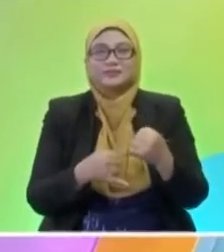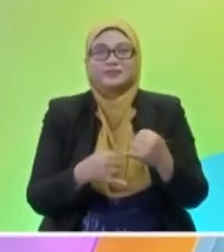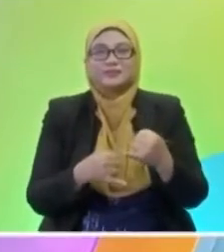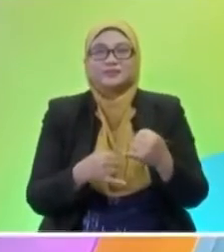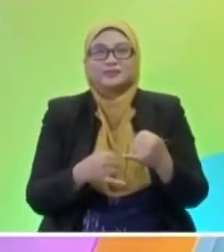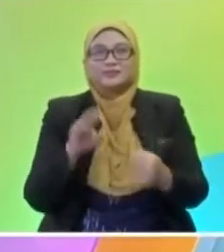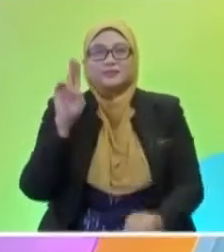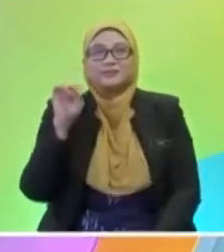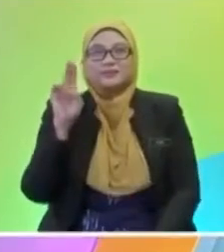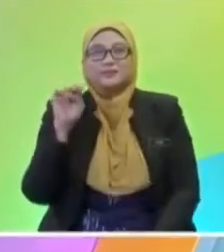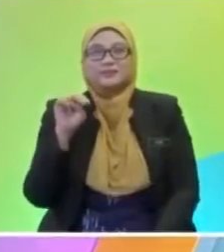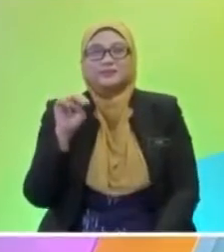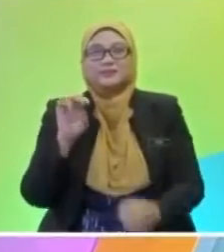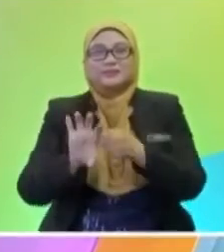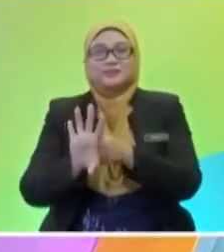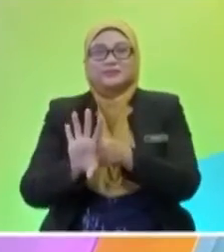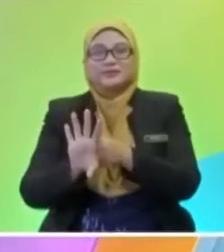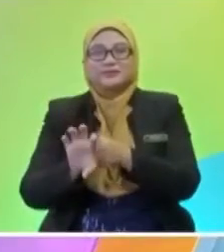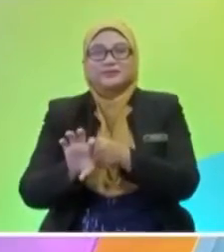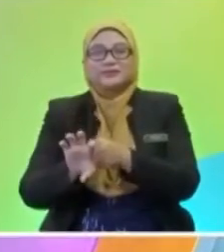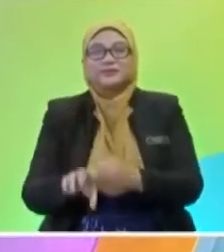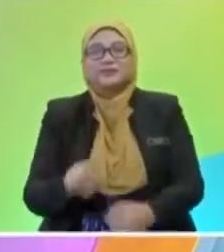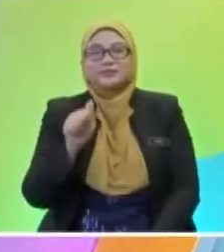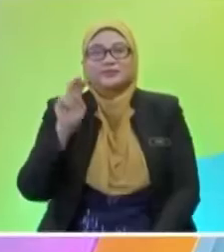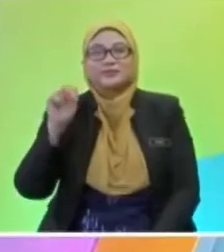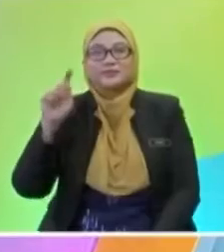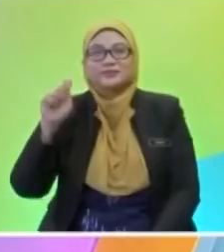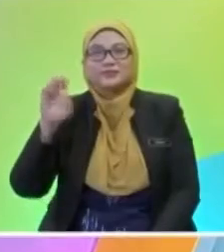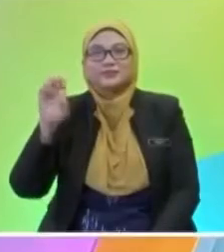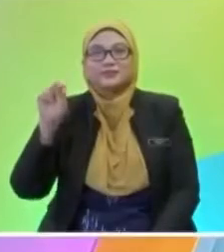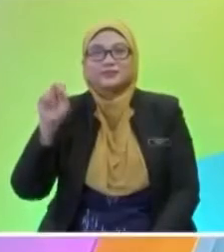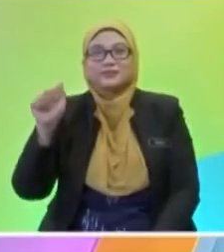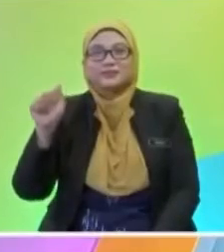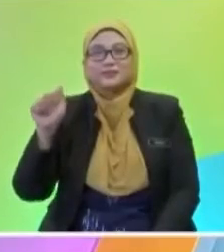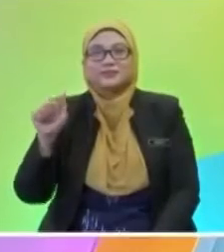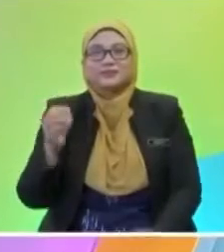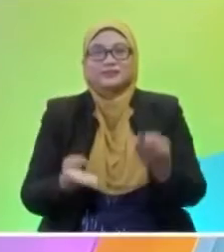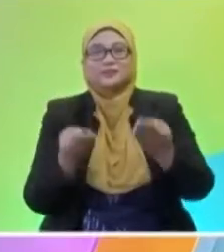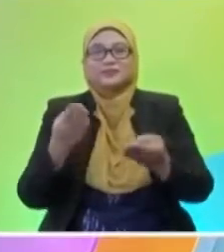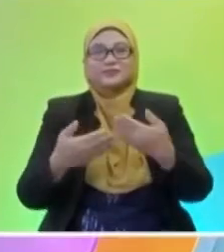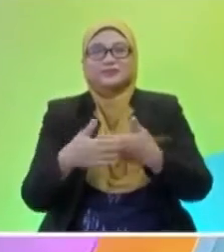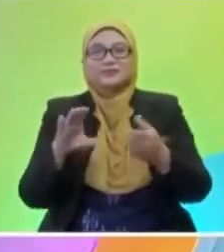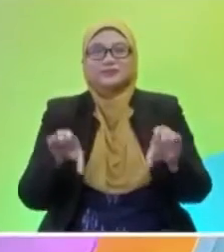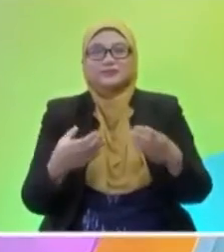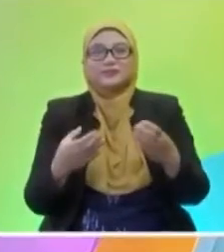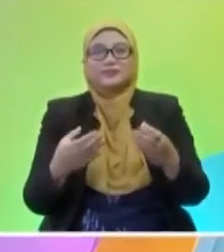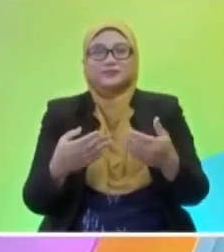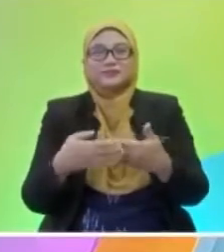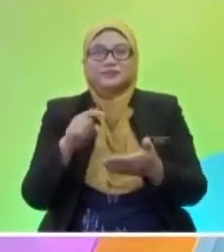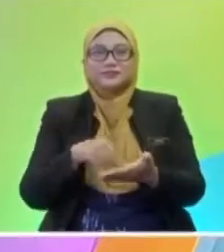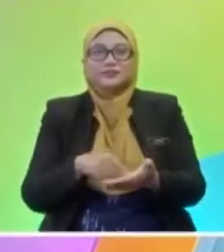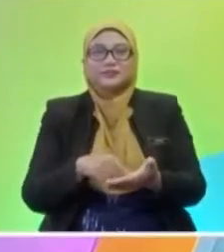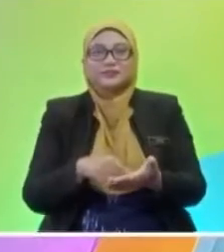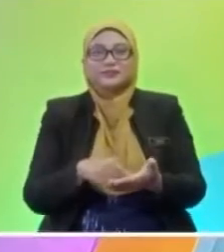pemasangan antena. Antena. Tapi yang ini mungkin kita boleh buat selepas inilah. Cikgu akan ajar sebab dia rumit sedikit